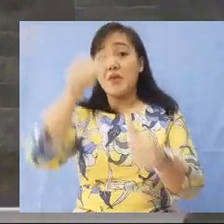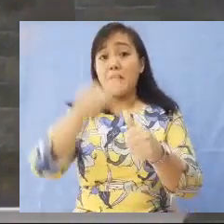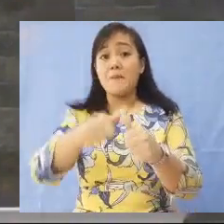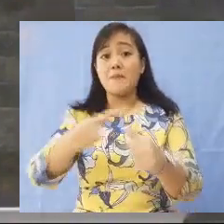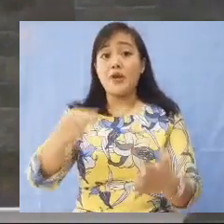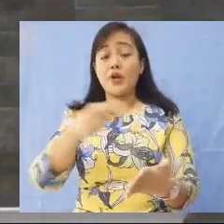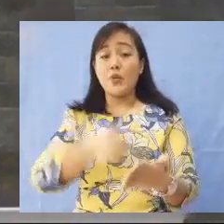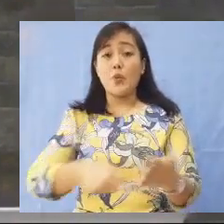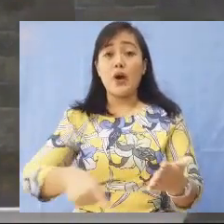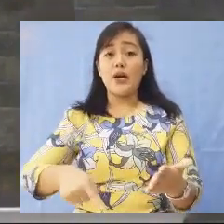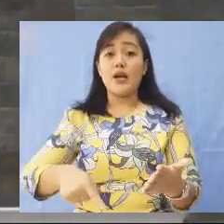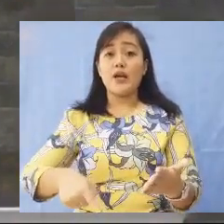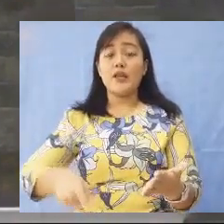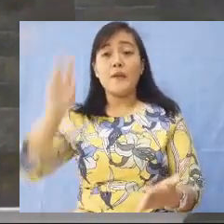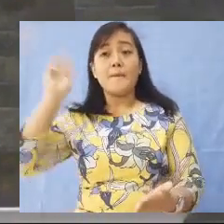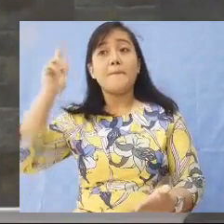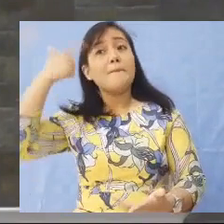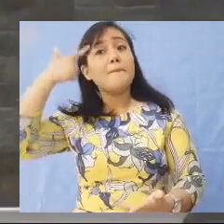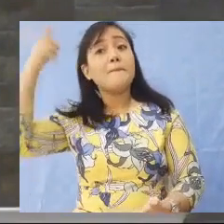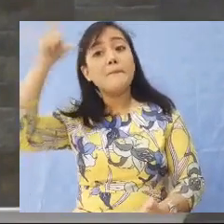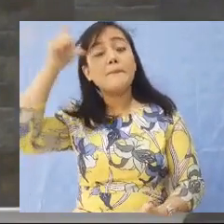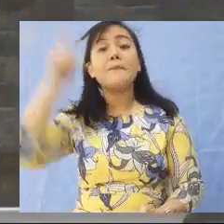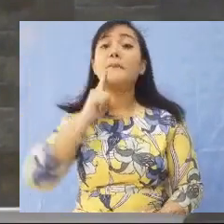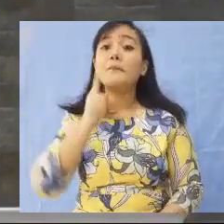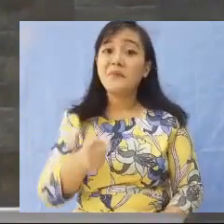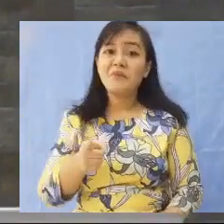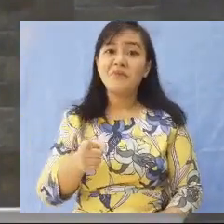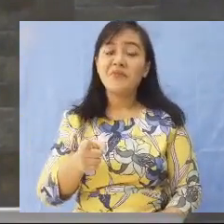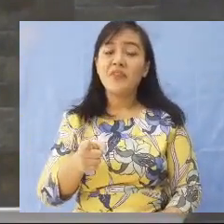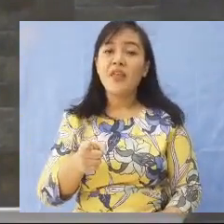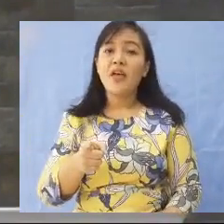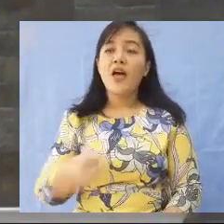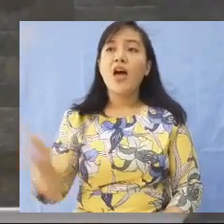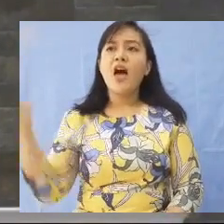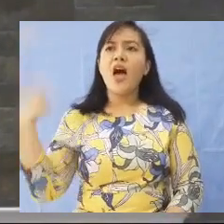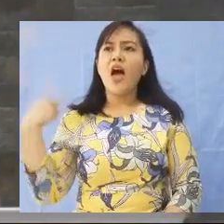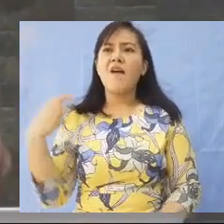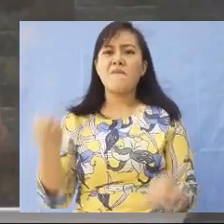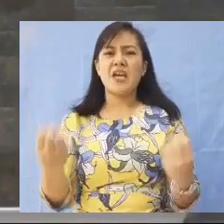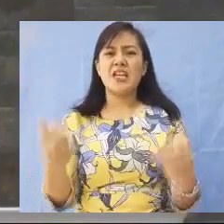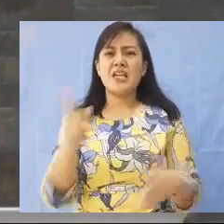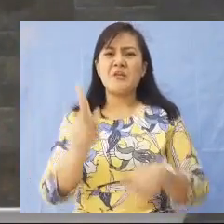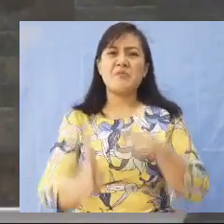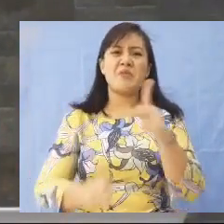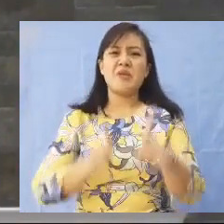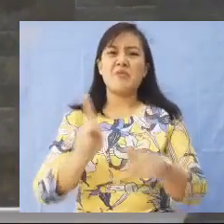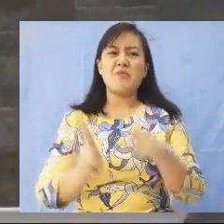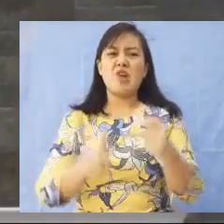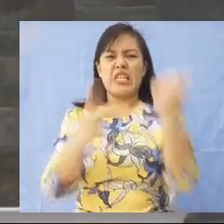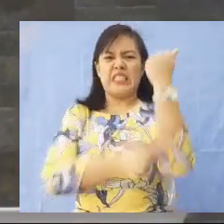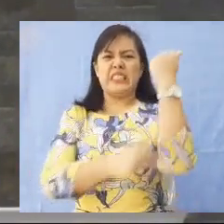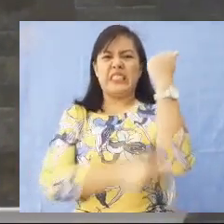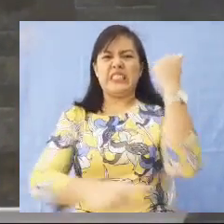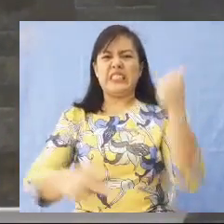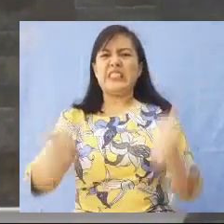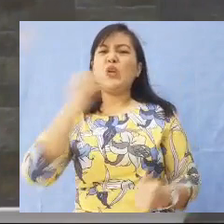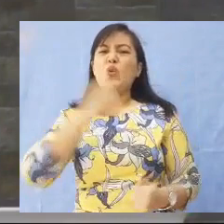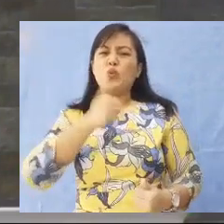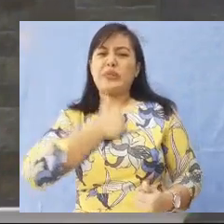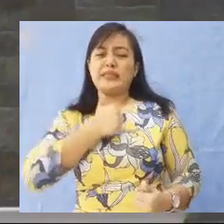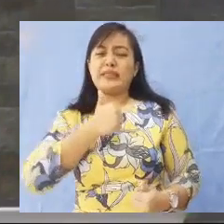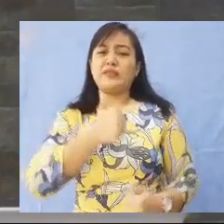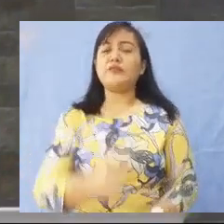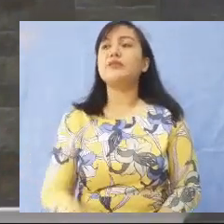ng nasa gobyerno, dumadami na yung case ng mga taong merong suicidal tendency. Dumadami na